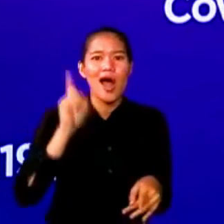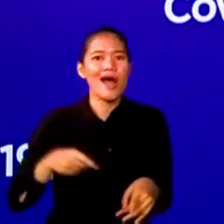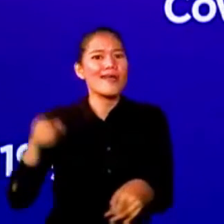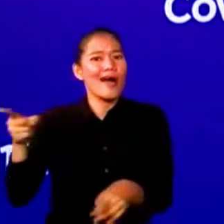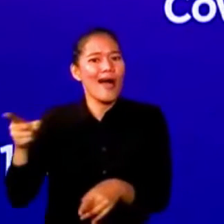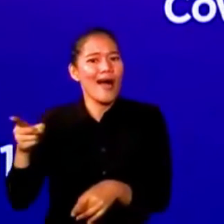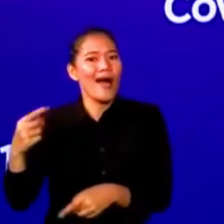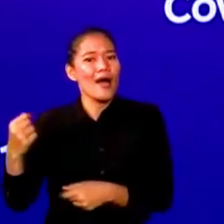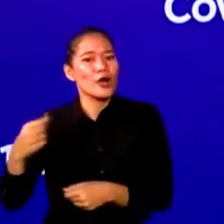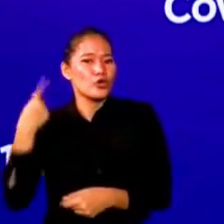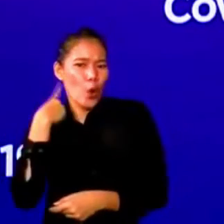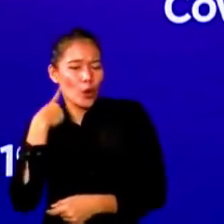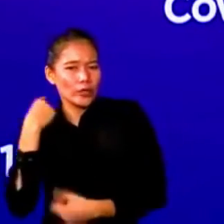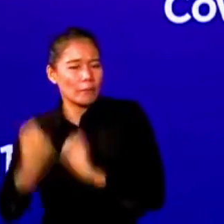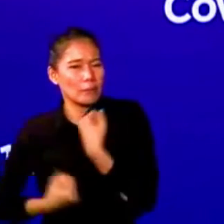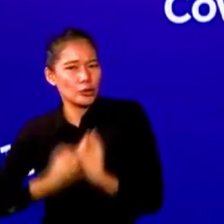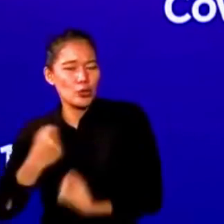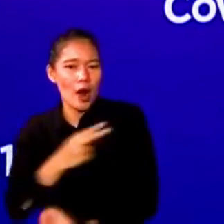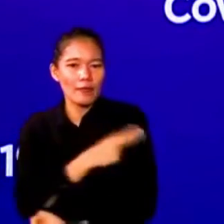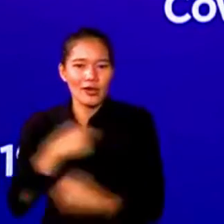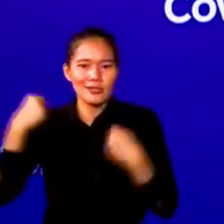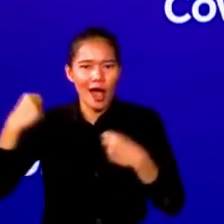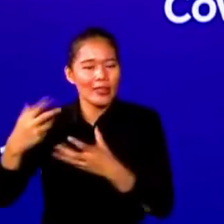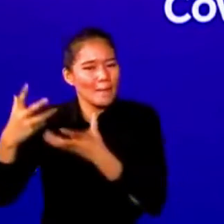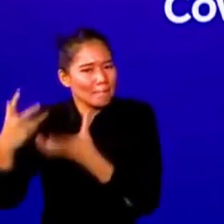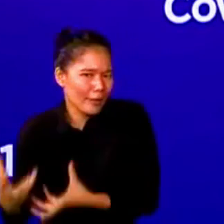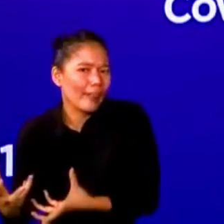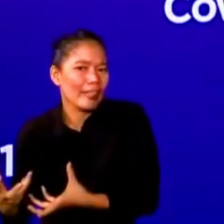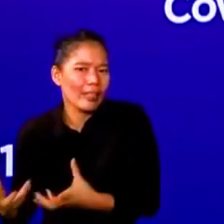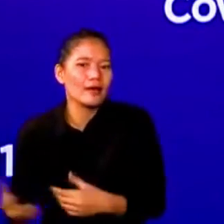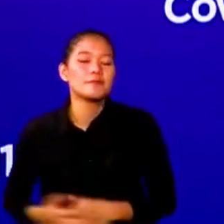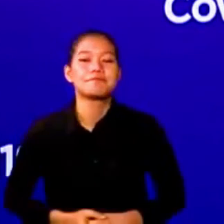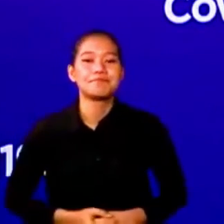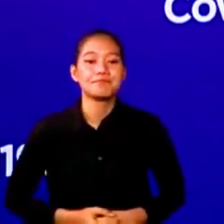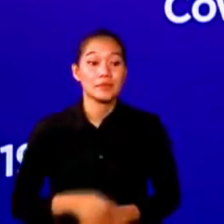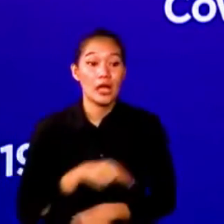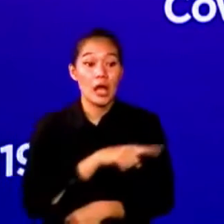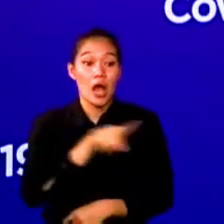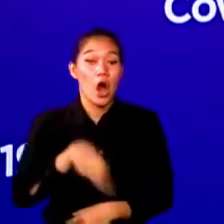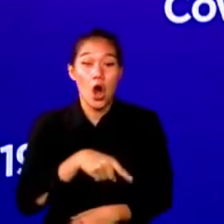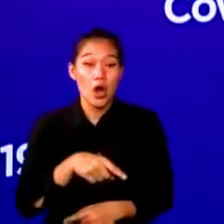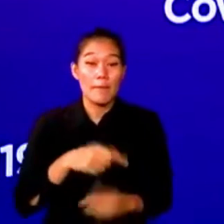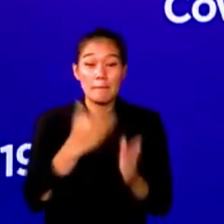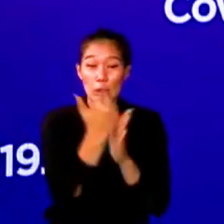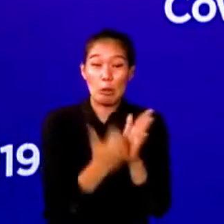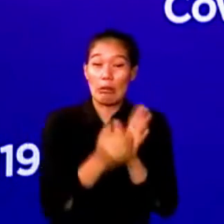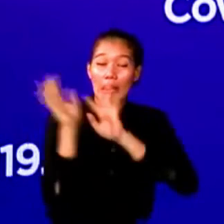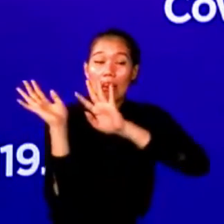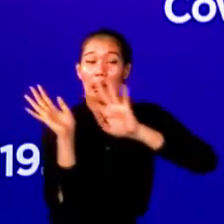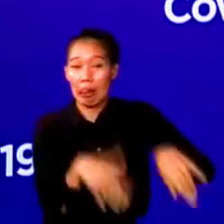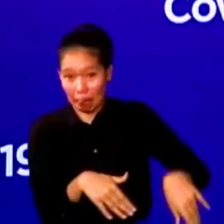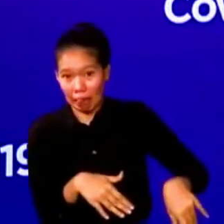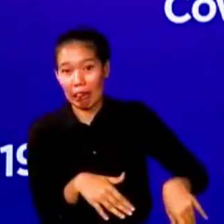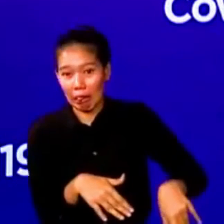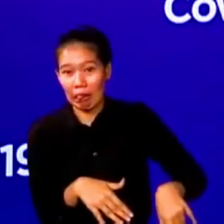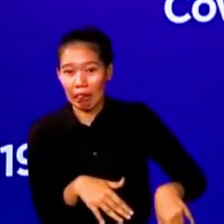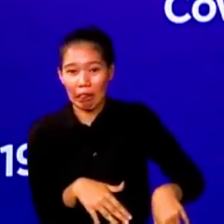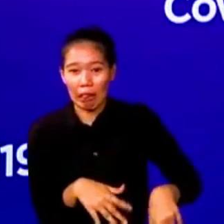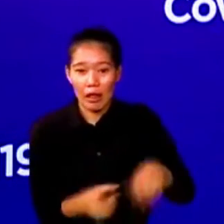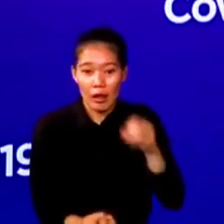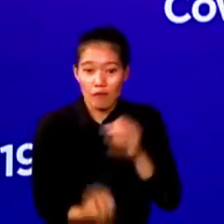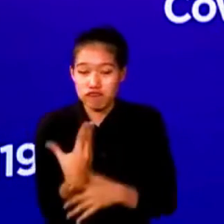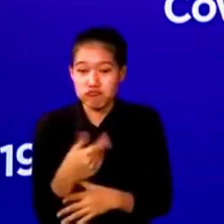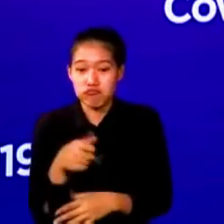dengan beratnya perjuangan dokter dan tenaga kesehatan yang merawat pasien di rumah sakit mereka yang mengabaikan protokol kesehatan sehingga